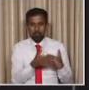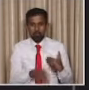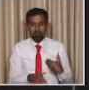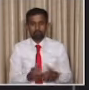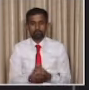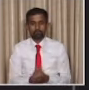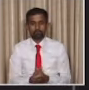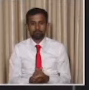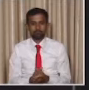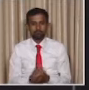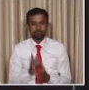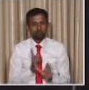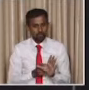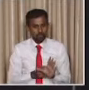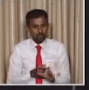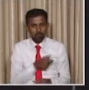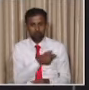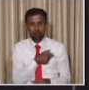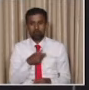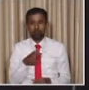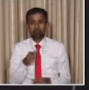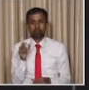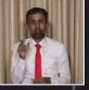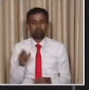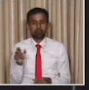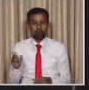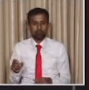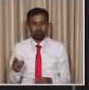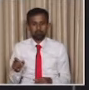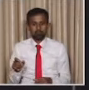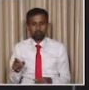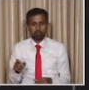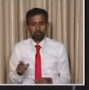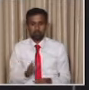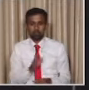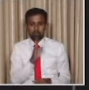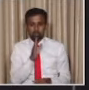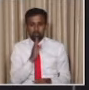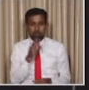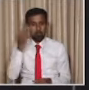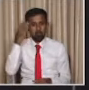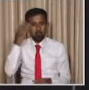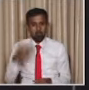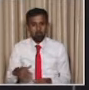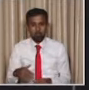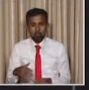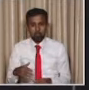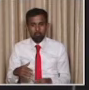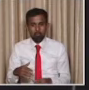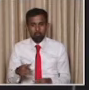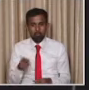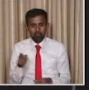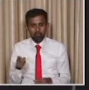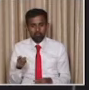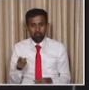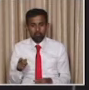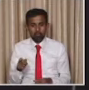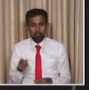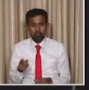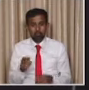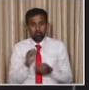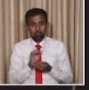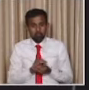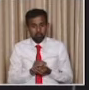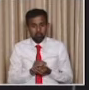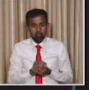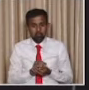තිබෙනවා. අතවසේ මේ හැම නායකයෙක්ම වගේ අකල් මරණවලට Godurwi mata ho, Godurwi beri